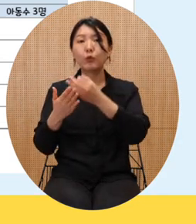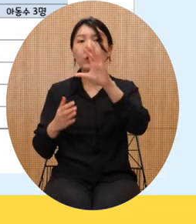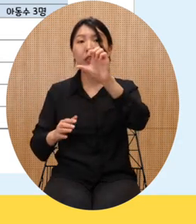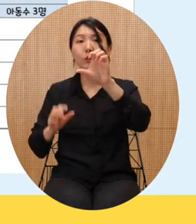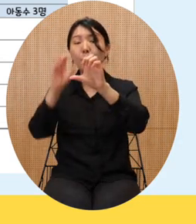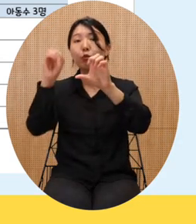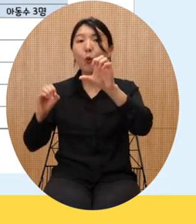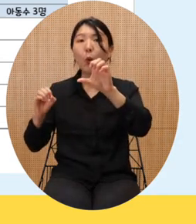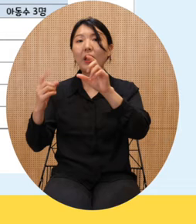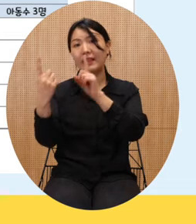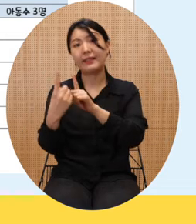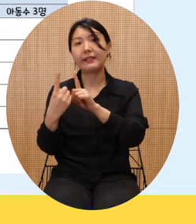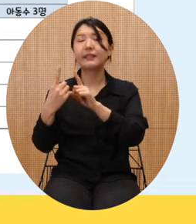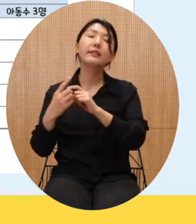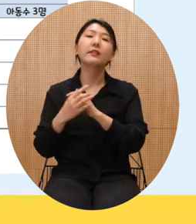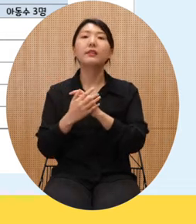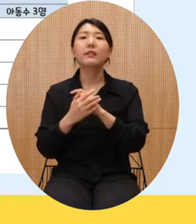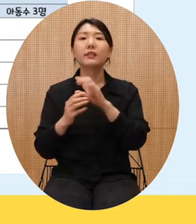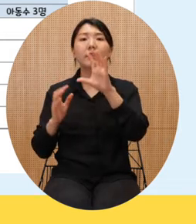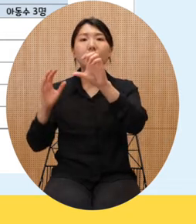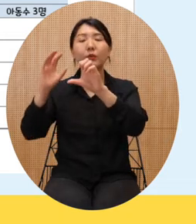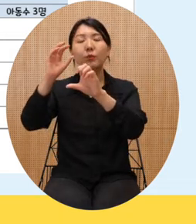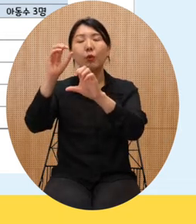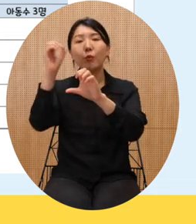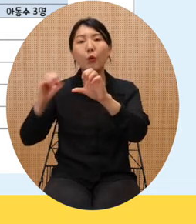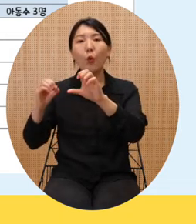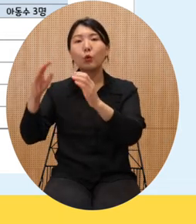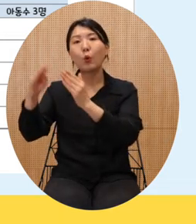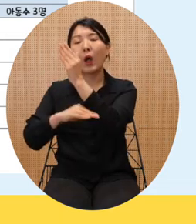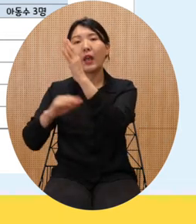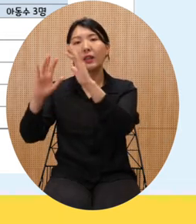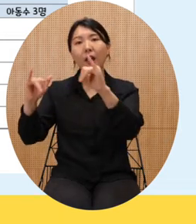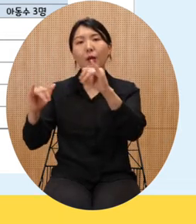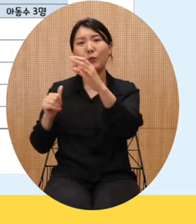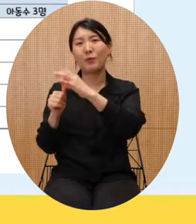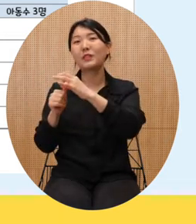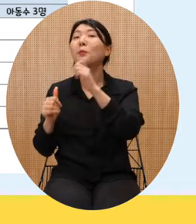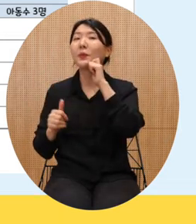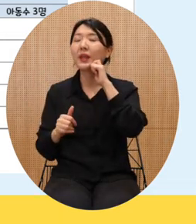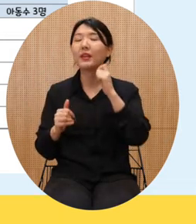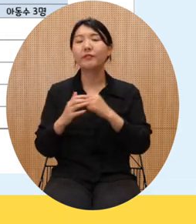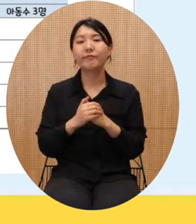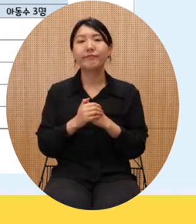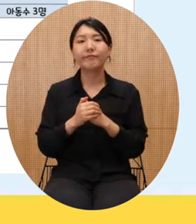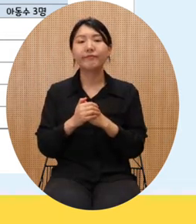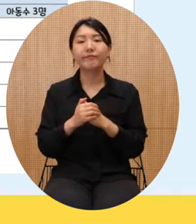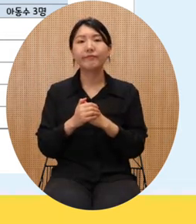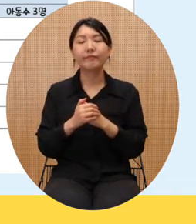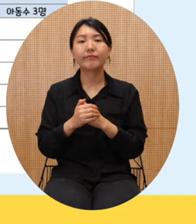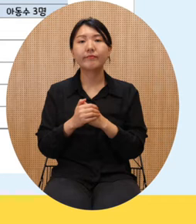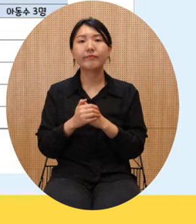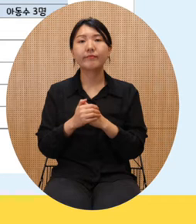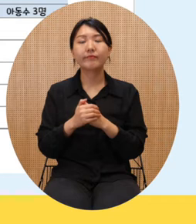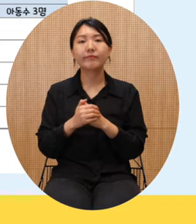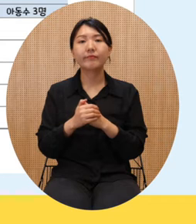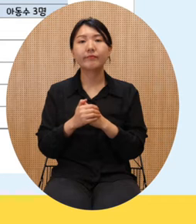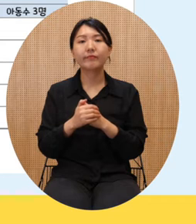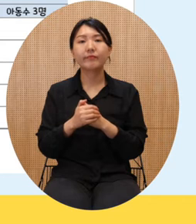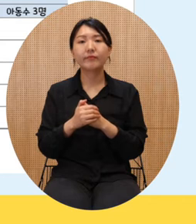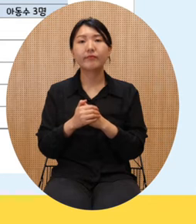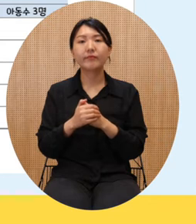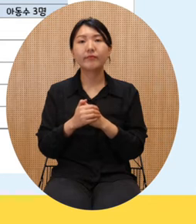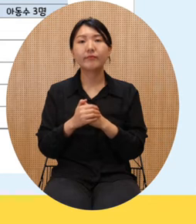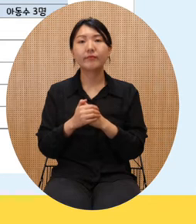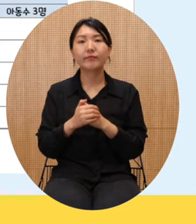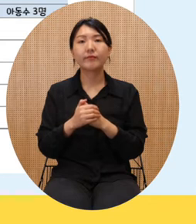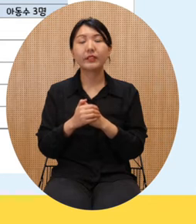중위소득 45%를 대상으로 하거든요. 그러면 45%가 넘는 가구는 지원 대상이 못 되는 거잖아요. 45%를 딱